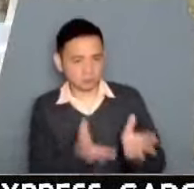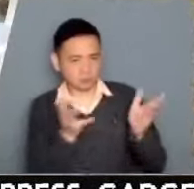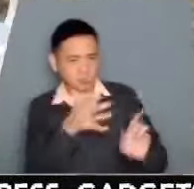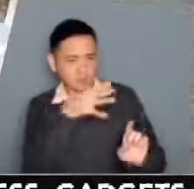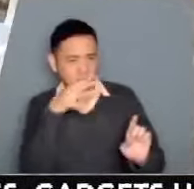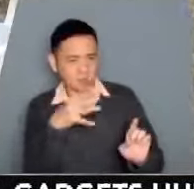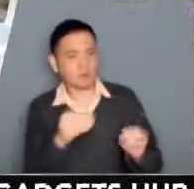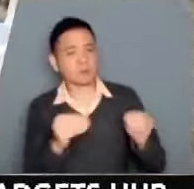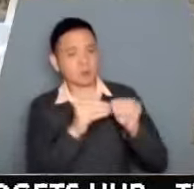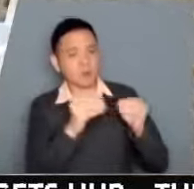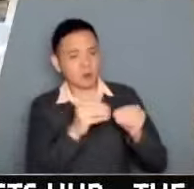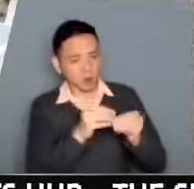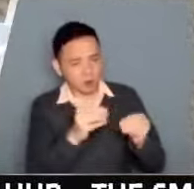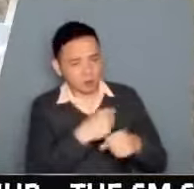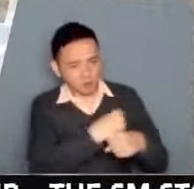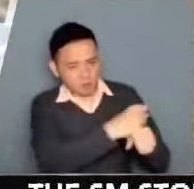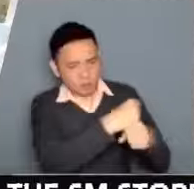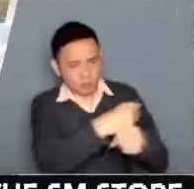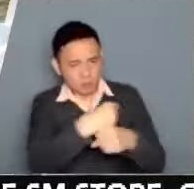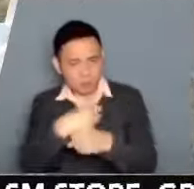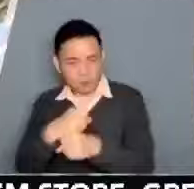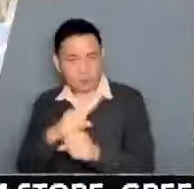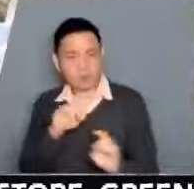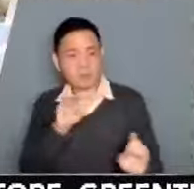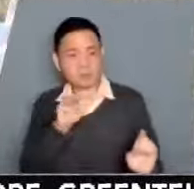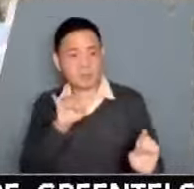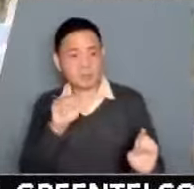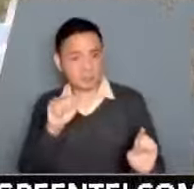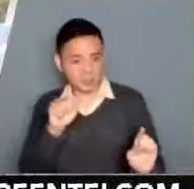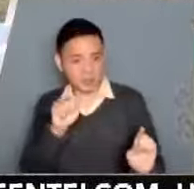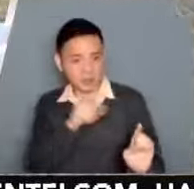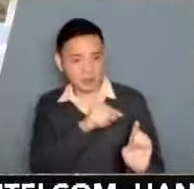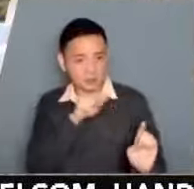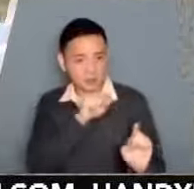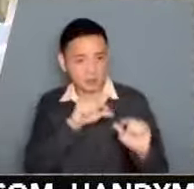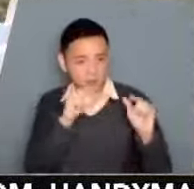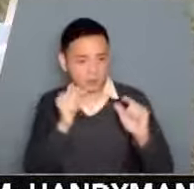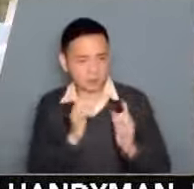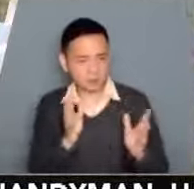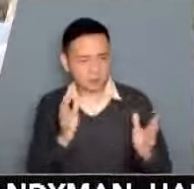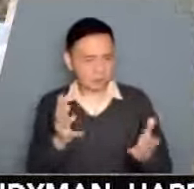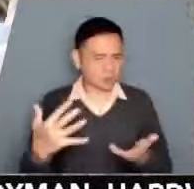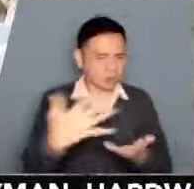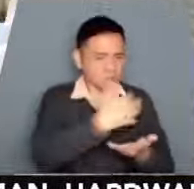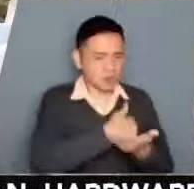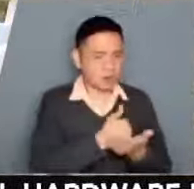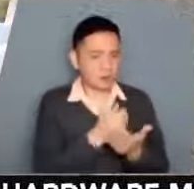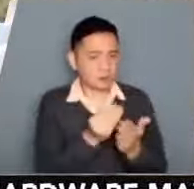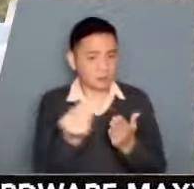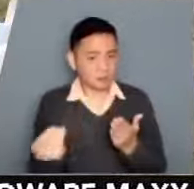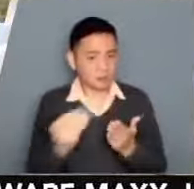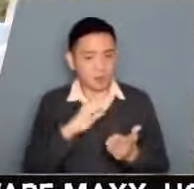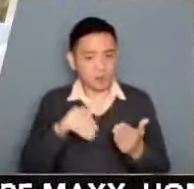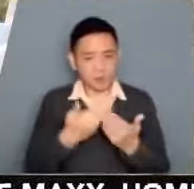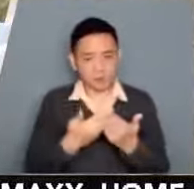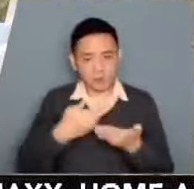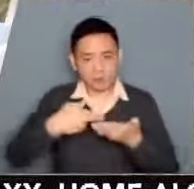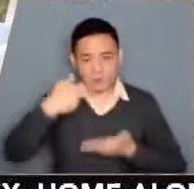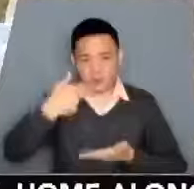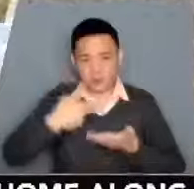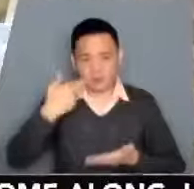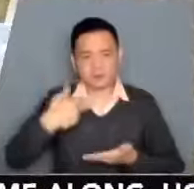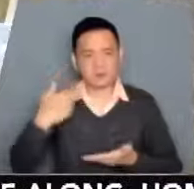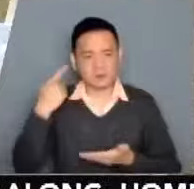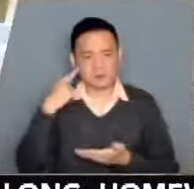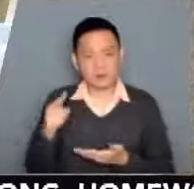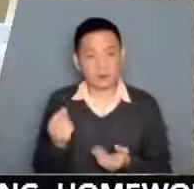naman, bibilhin daw ng NIA ang 5 metriko tonelada ng palay sa mga magsasaka sa halagang 20 pesos kada kilo. Ang